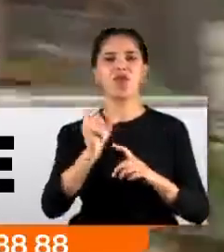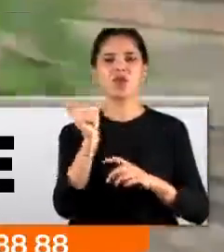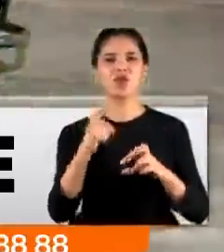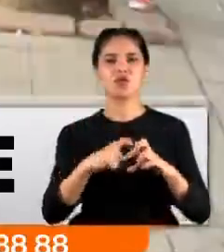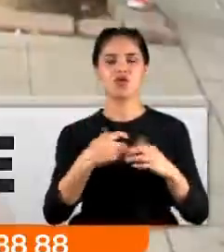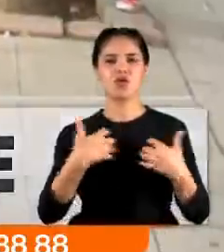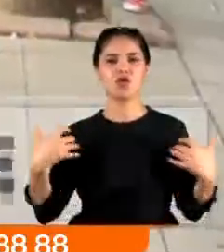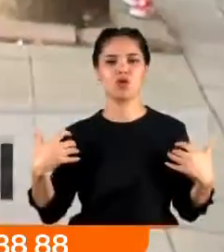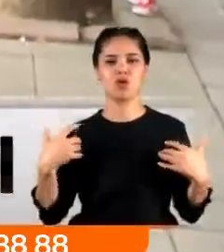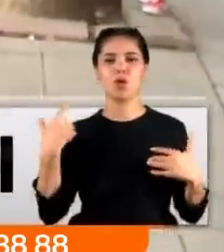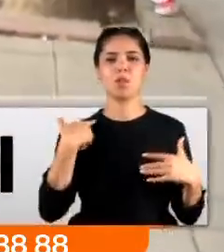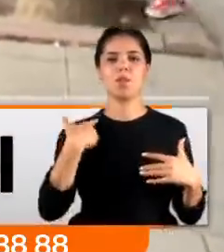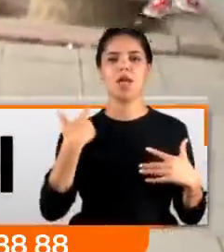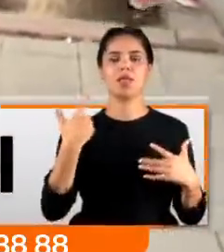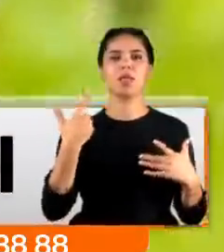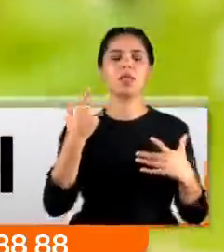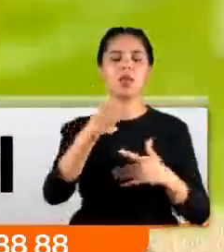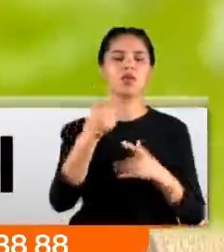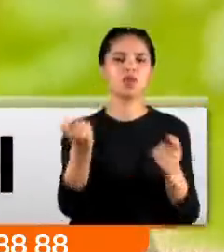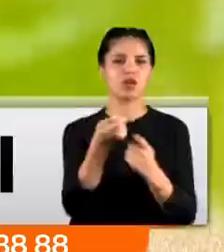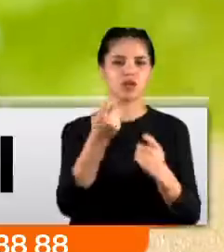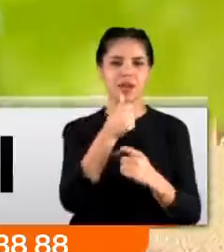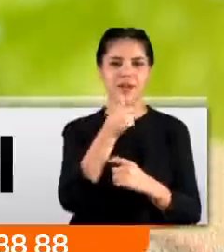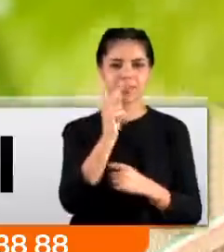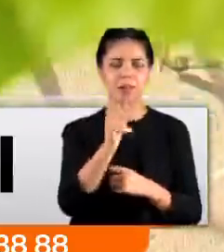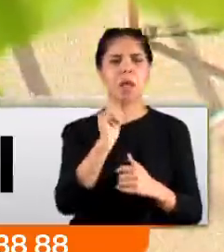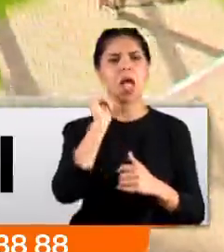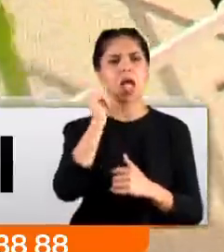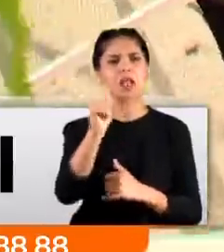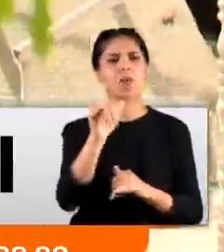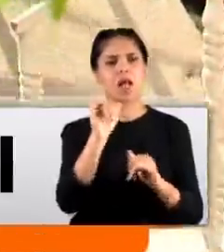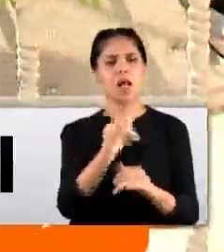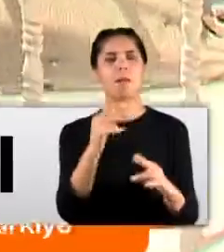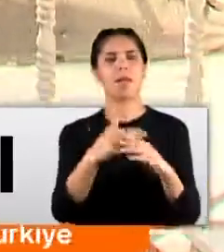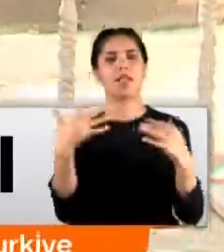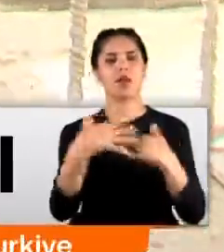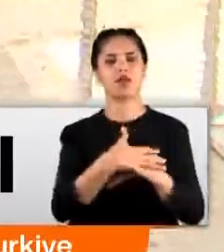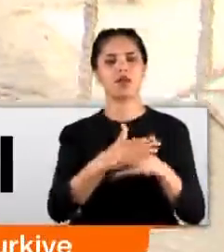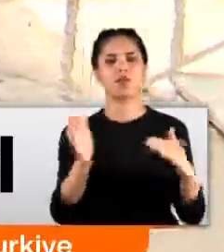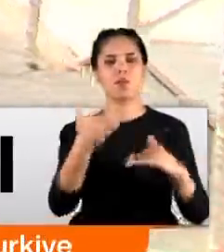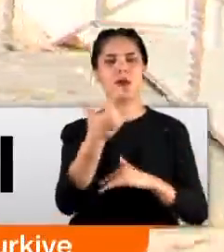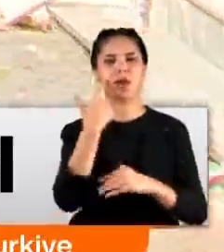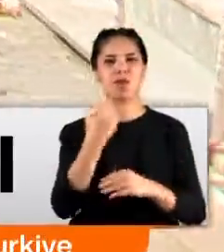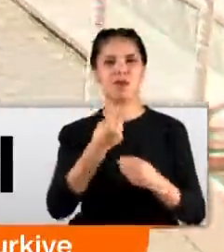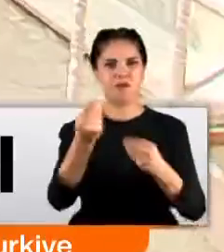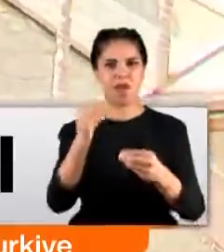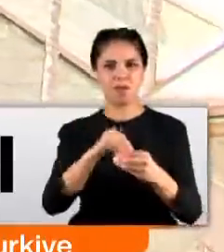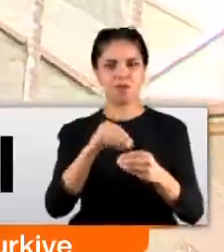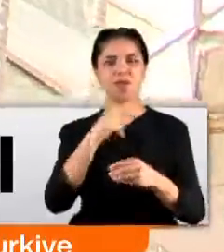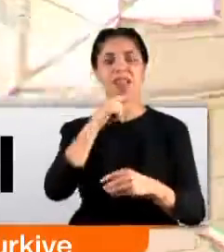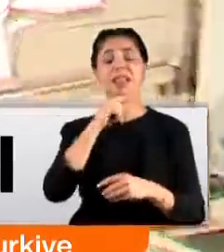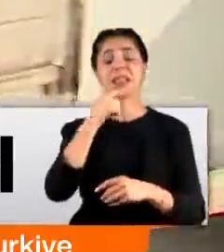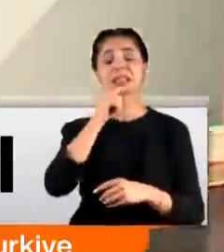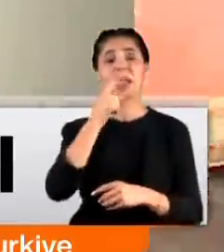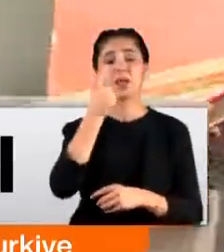de çalışıyordu. Sipariş vardı abla, siparişi getirdim. Cesur Dursun her zaman olduğu gibi pazar gecesi de elindeki paket servisi bırakmak için işte Zeytinburnu'ndaki